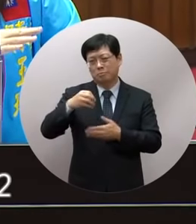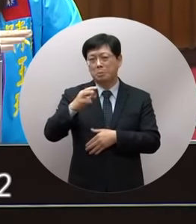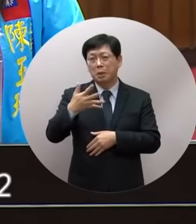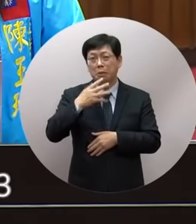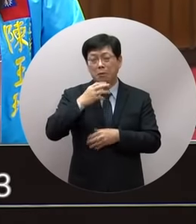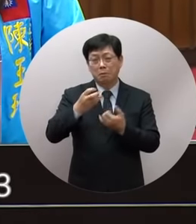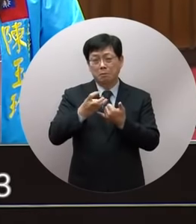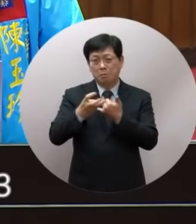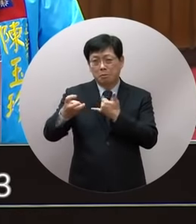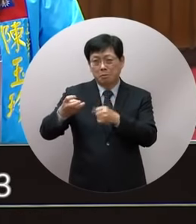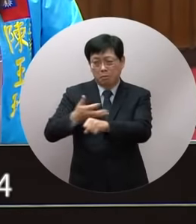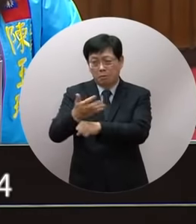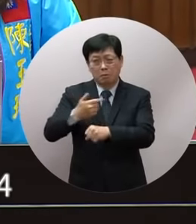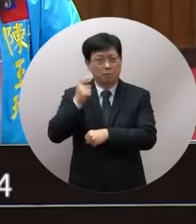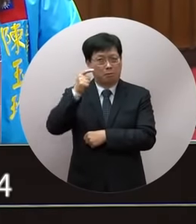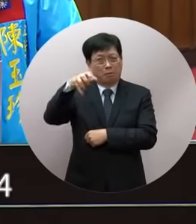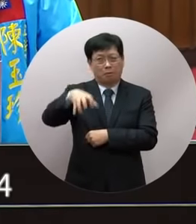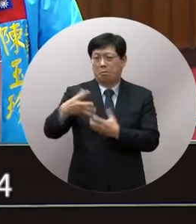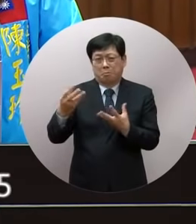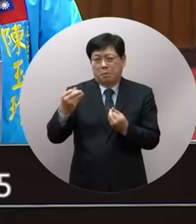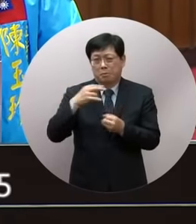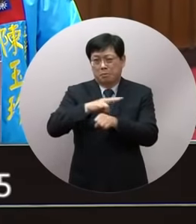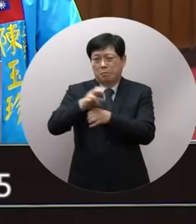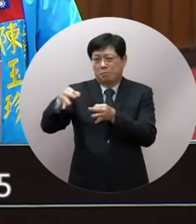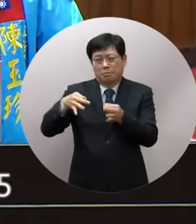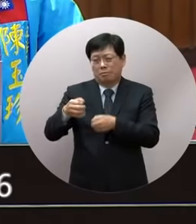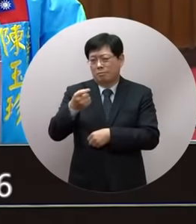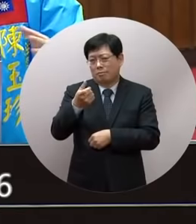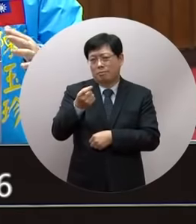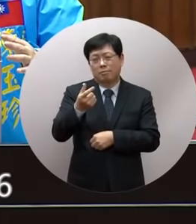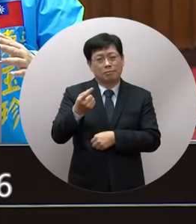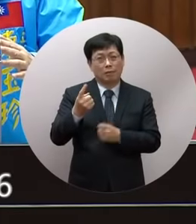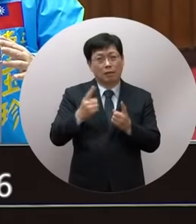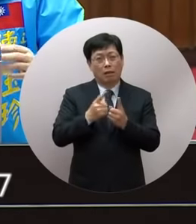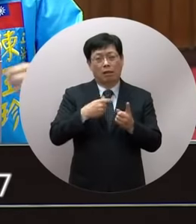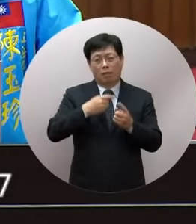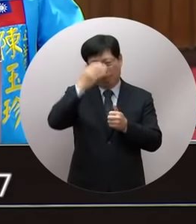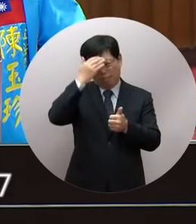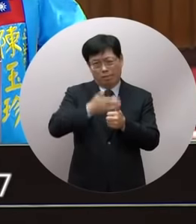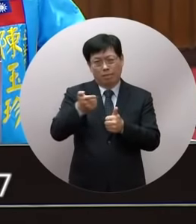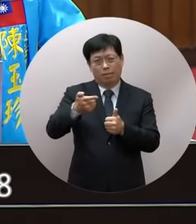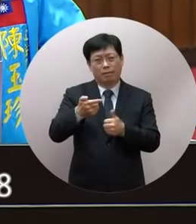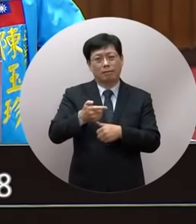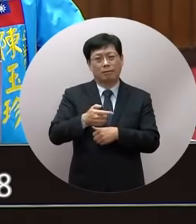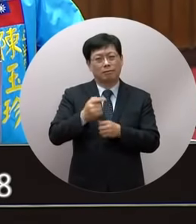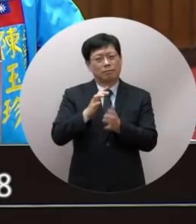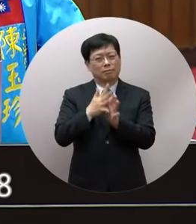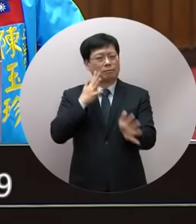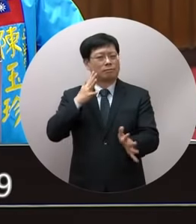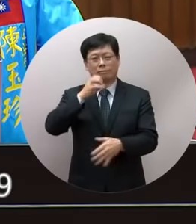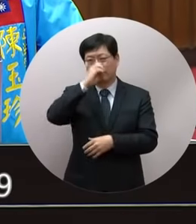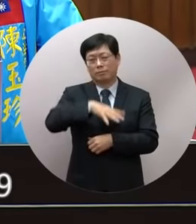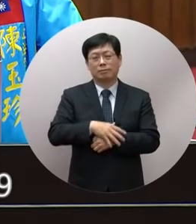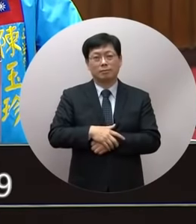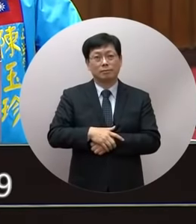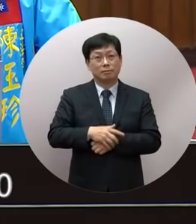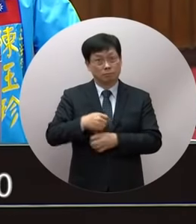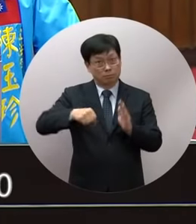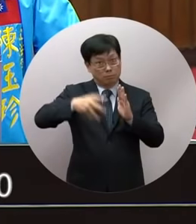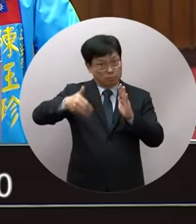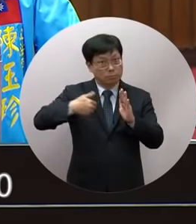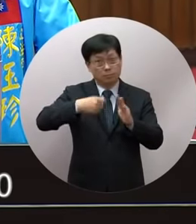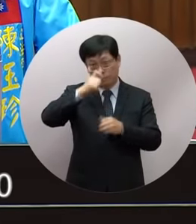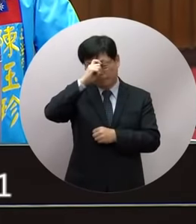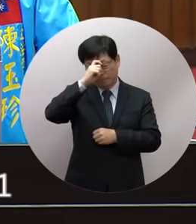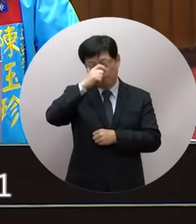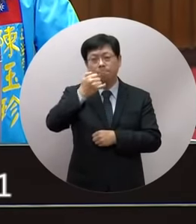在离岛或是有的偏乡地区根本也没有什么超商，或是没有几家，这样可能又要造成很长的这个排队潮。所以这个院长，我是